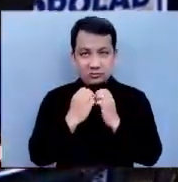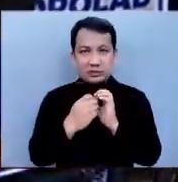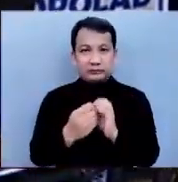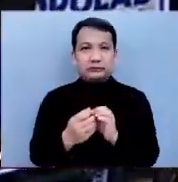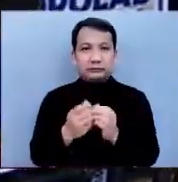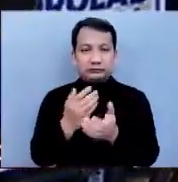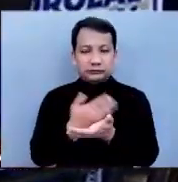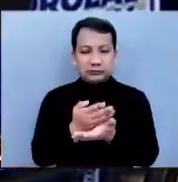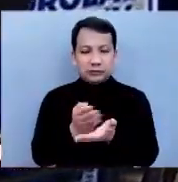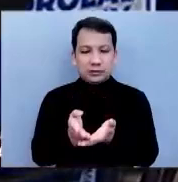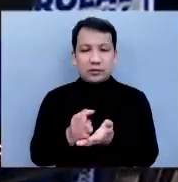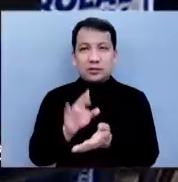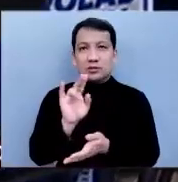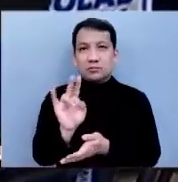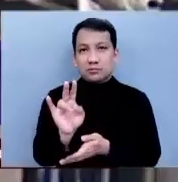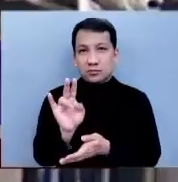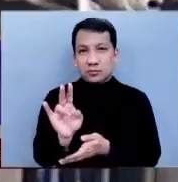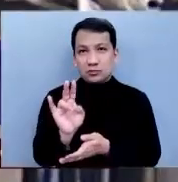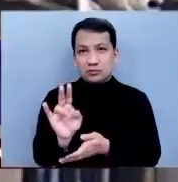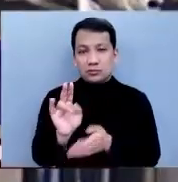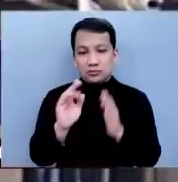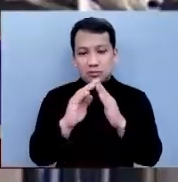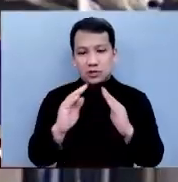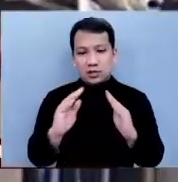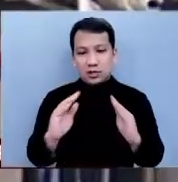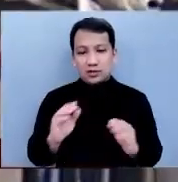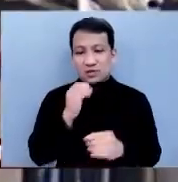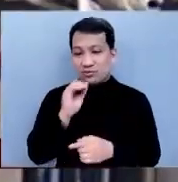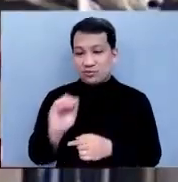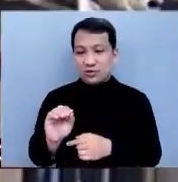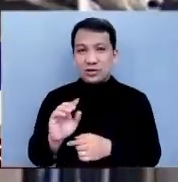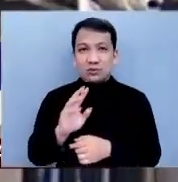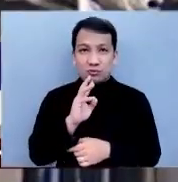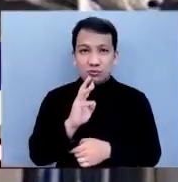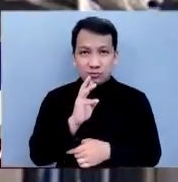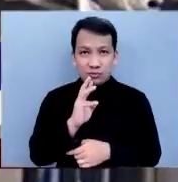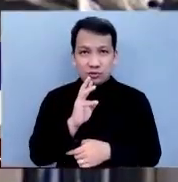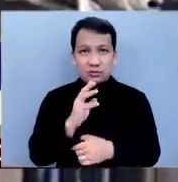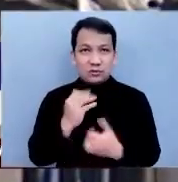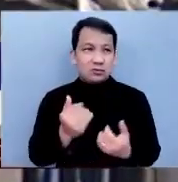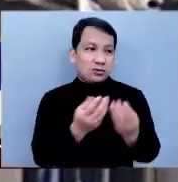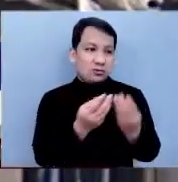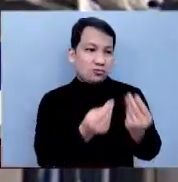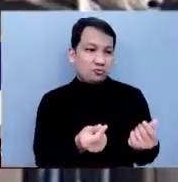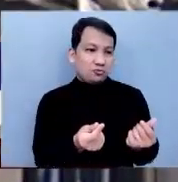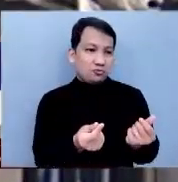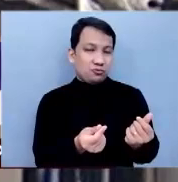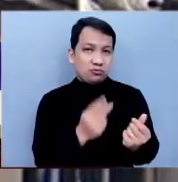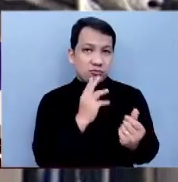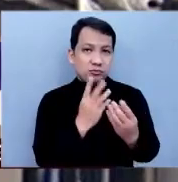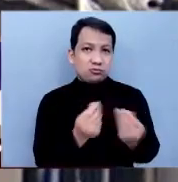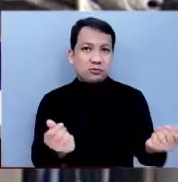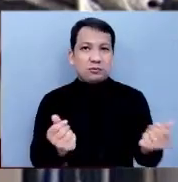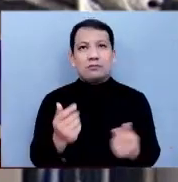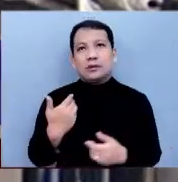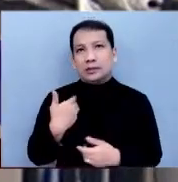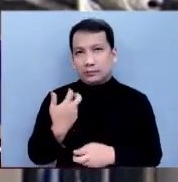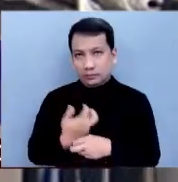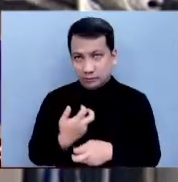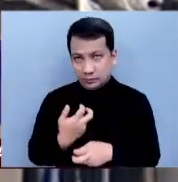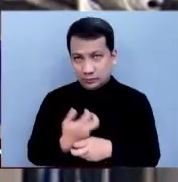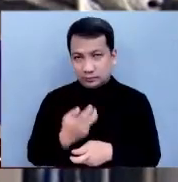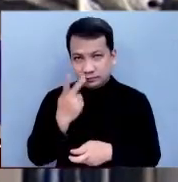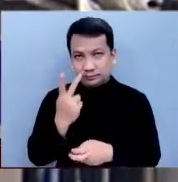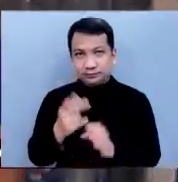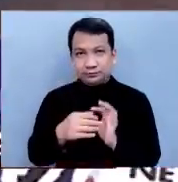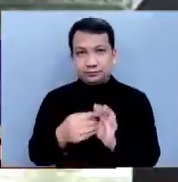na umuorder sa kanya ng tubig. Yun lang ang chance ko para makadeliver. At pag naubos yun, doon talaga matitigil ang negosyo